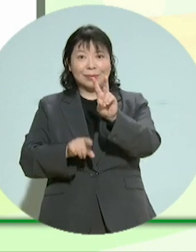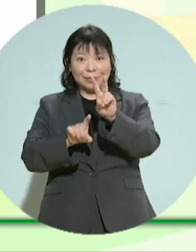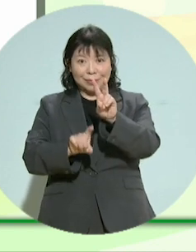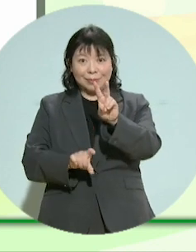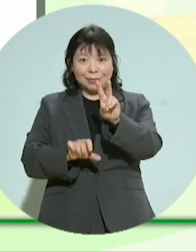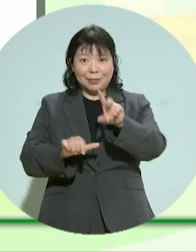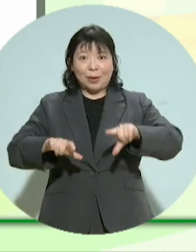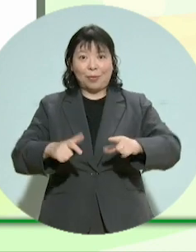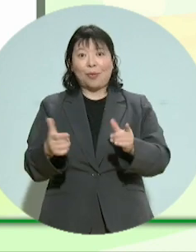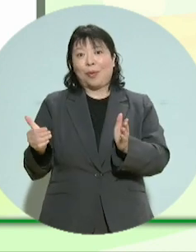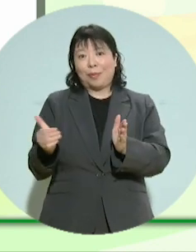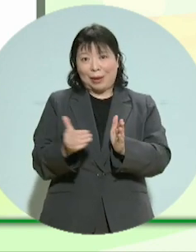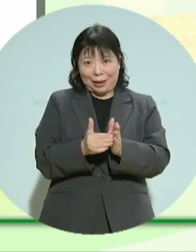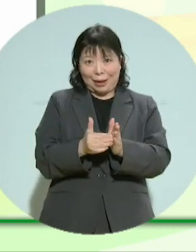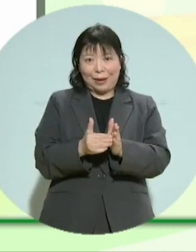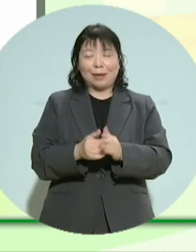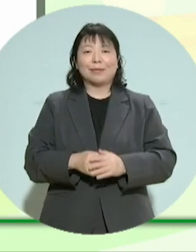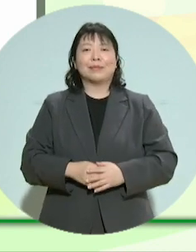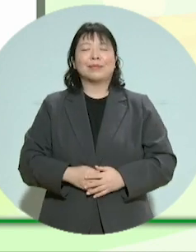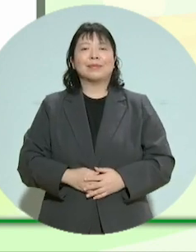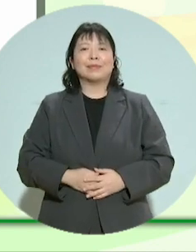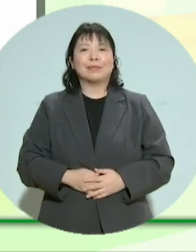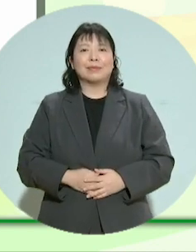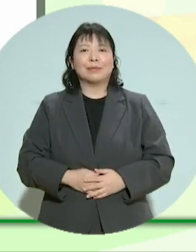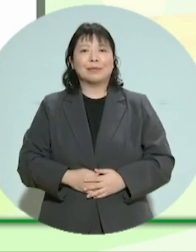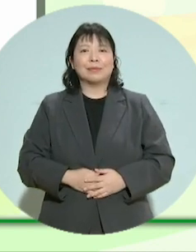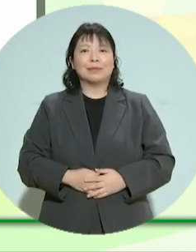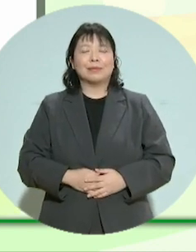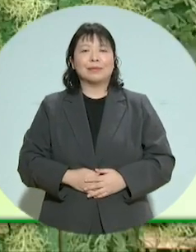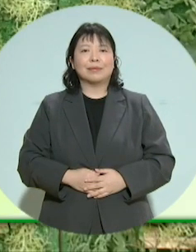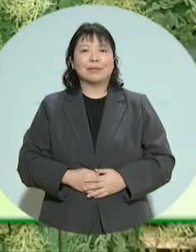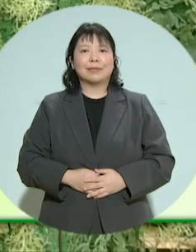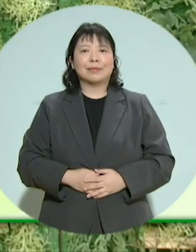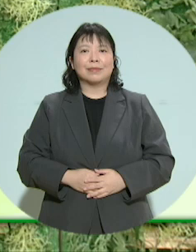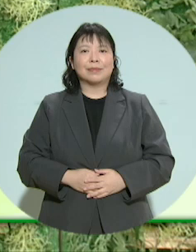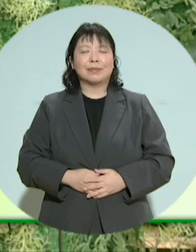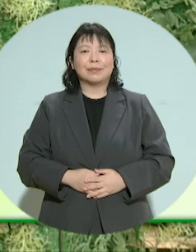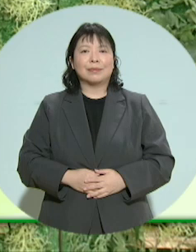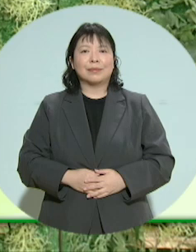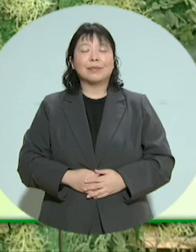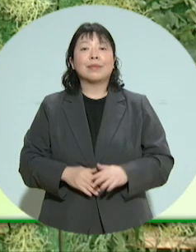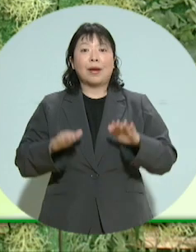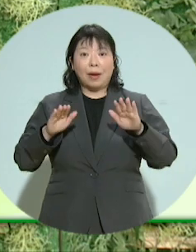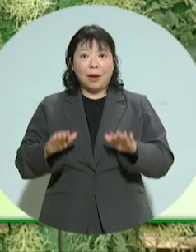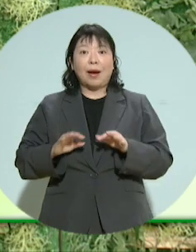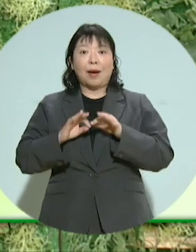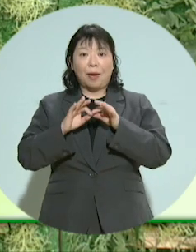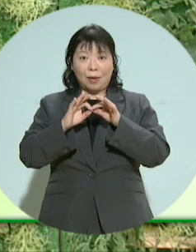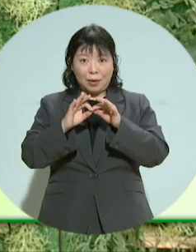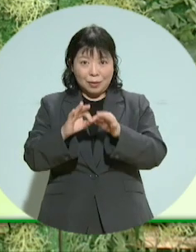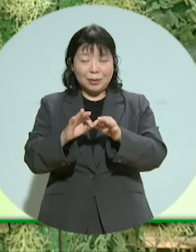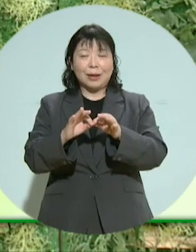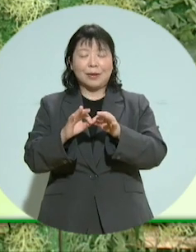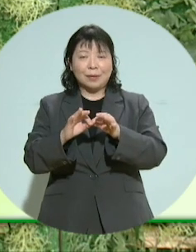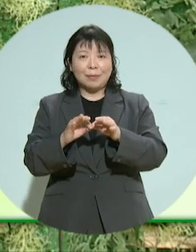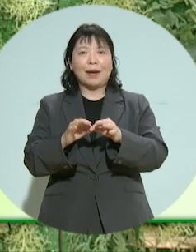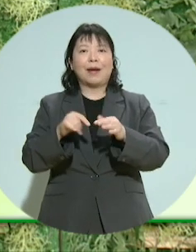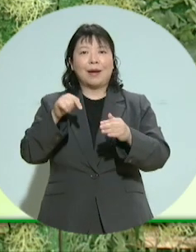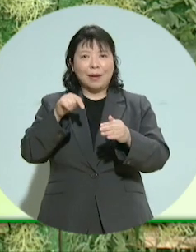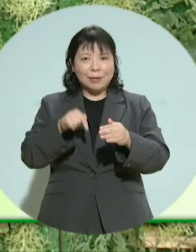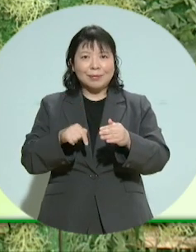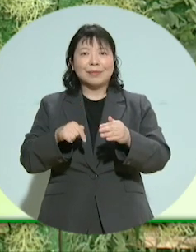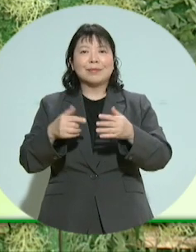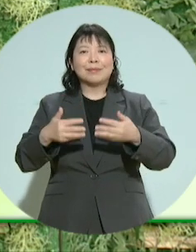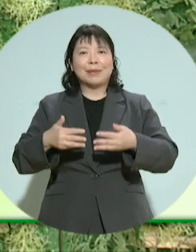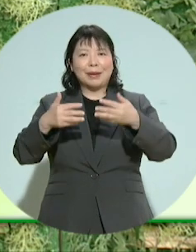日木曜日まで開設しています。 今日お伝えした内容は番組のホーム